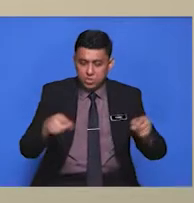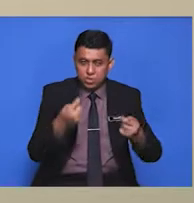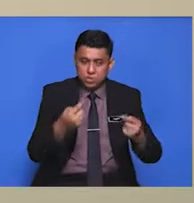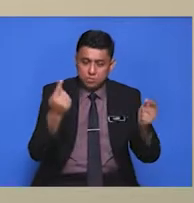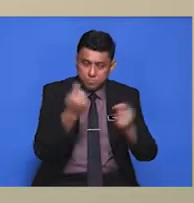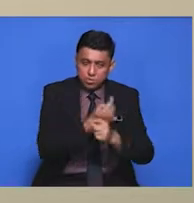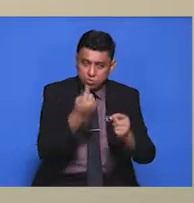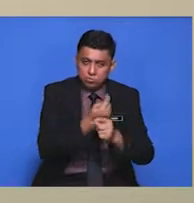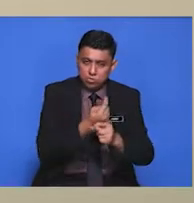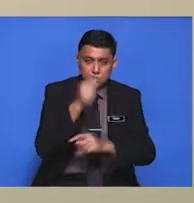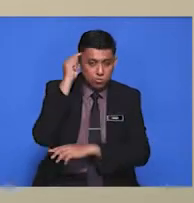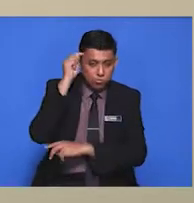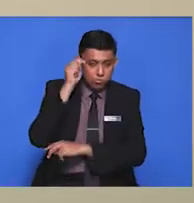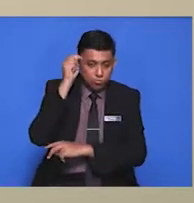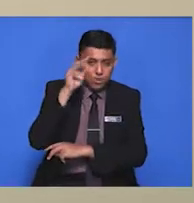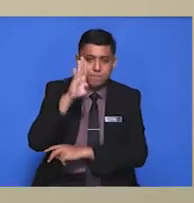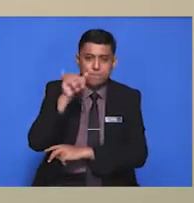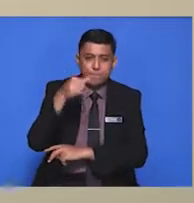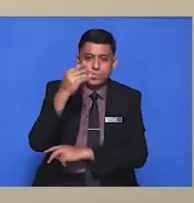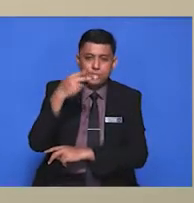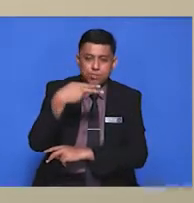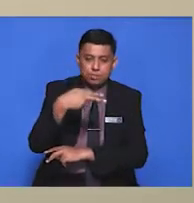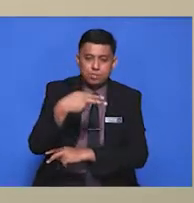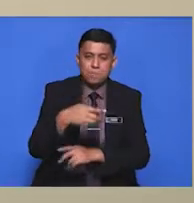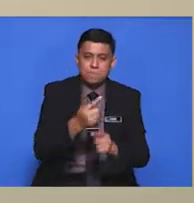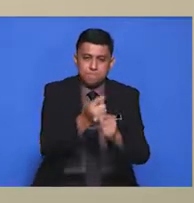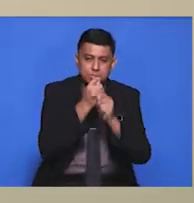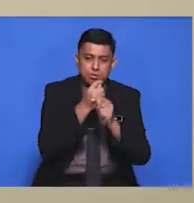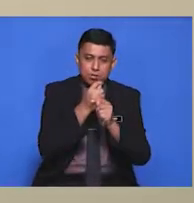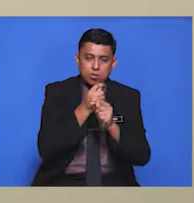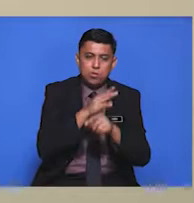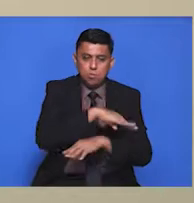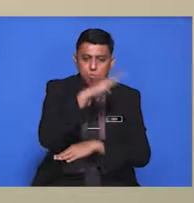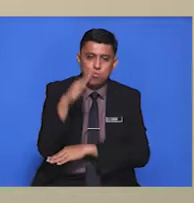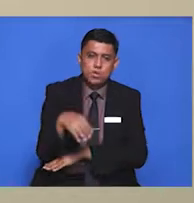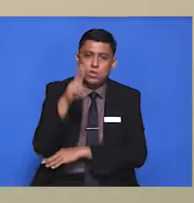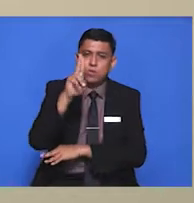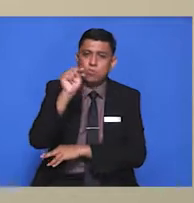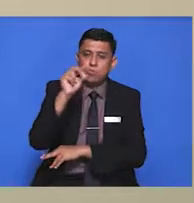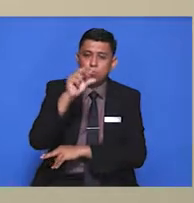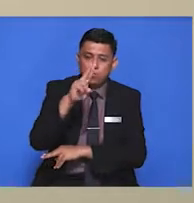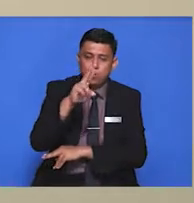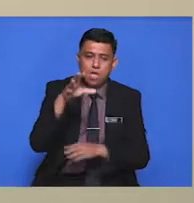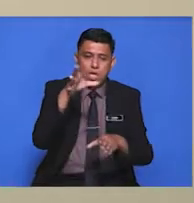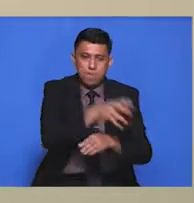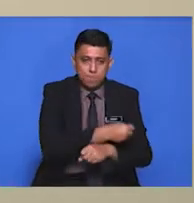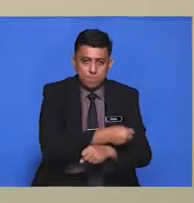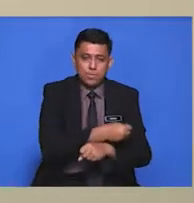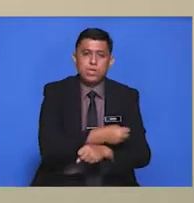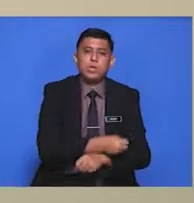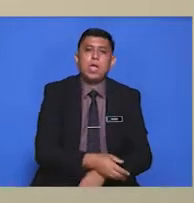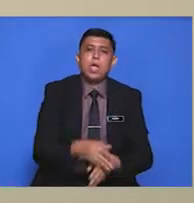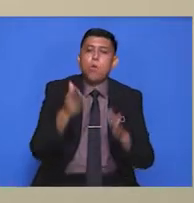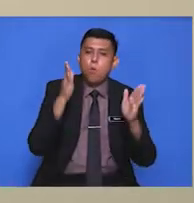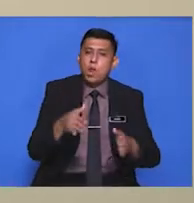Tuan Binjah dan puak-puaknya semata-mata untuk mempertahankan Bukit Ungu daripada dirampas oleh pihak yang